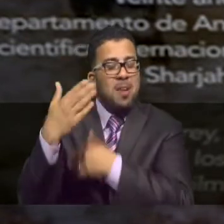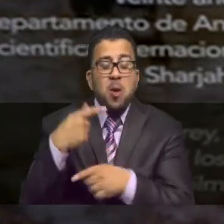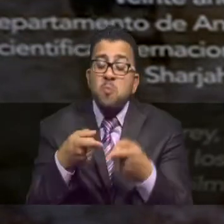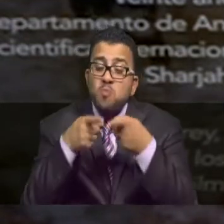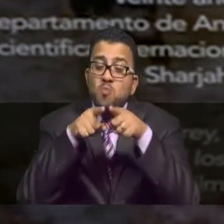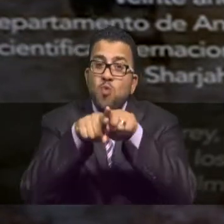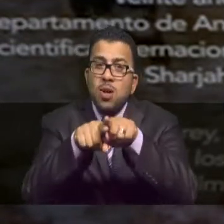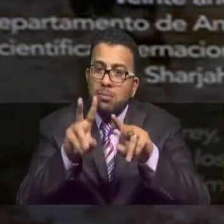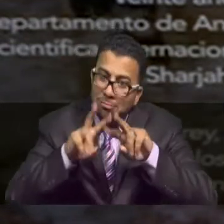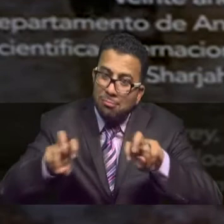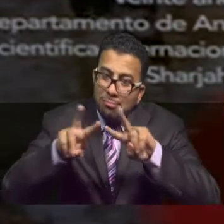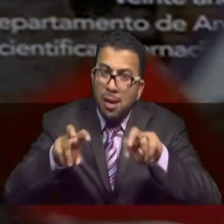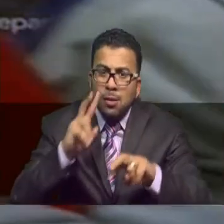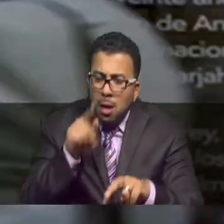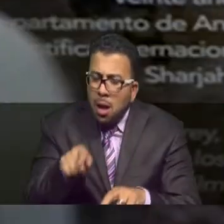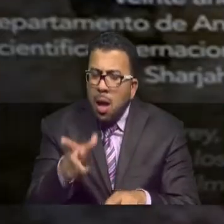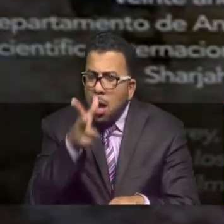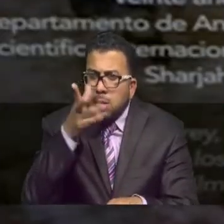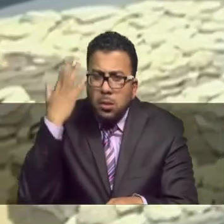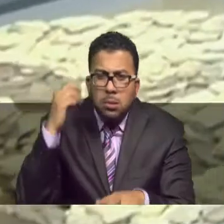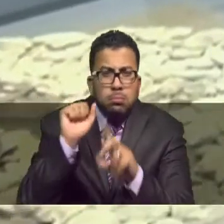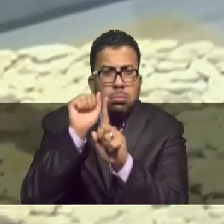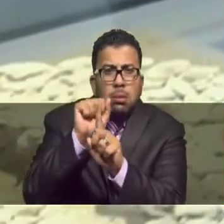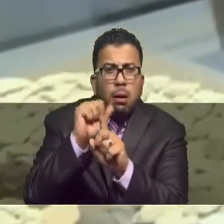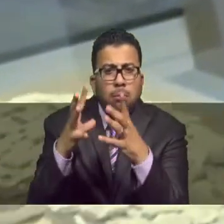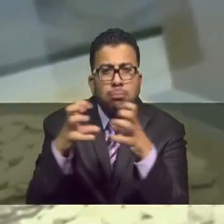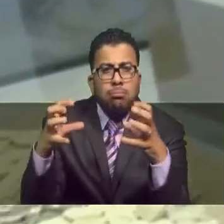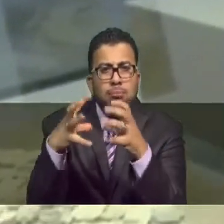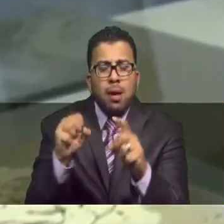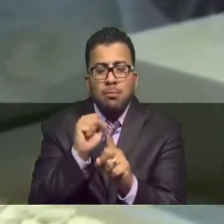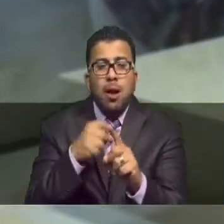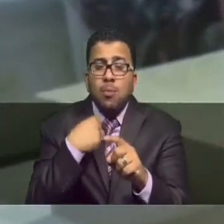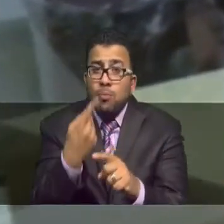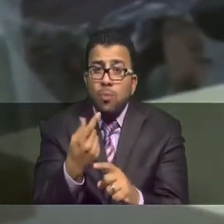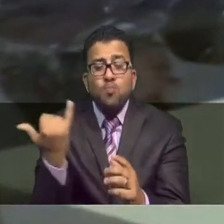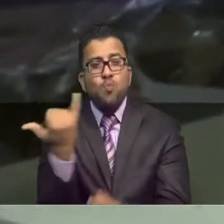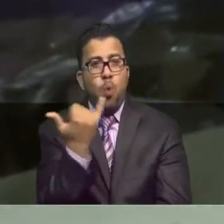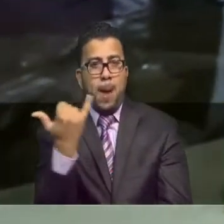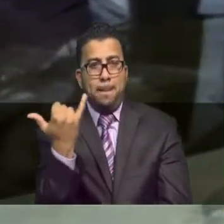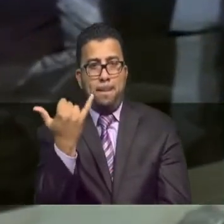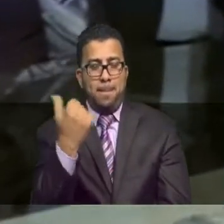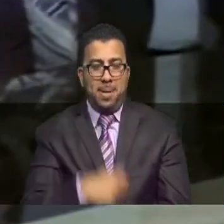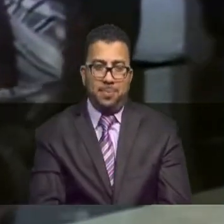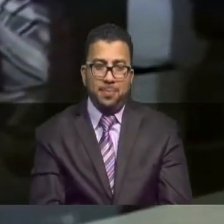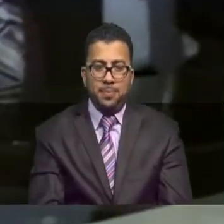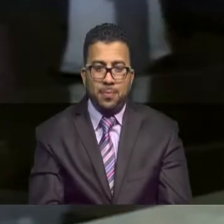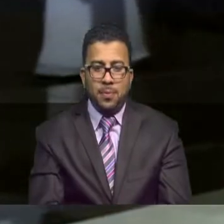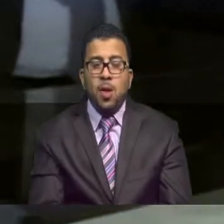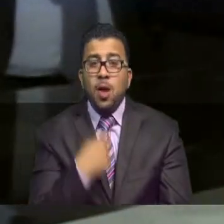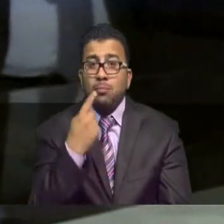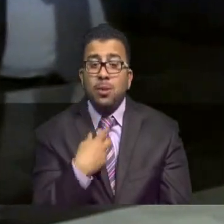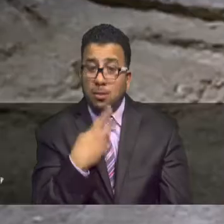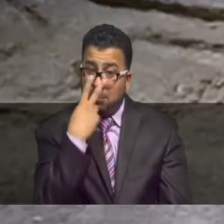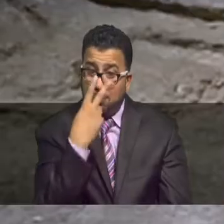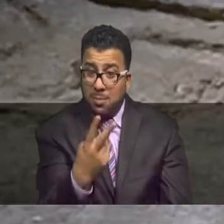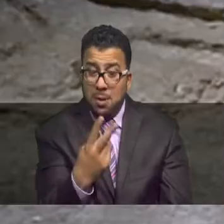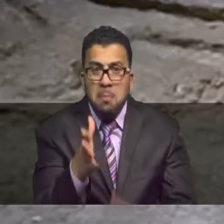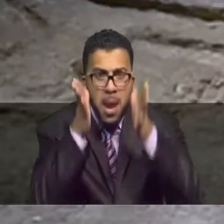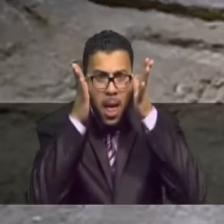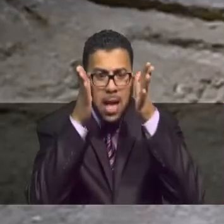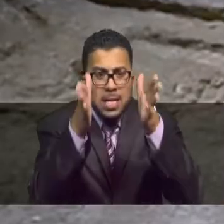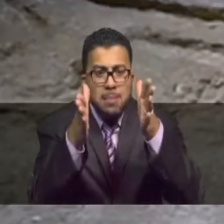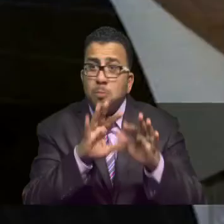يتلائم والمكتشفات الجديدة وعلى ضوئها وبأهميتها. هذا وقد حظي المعرض